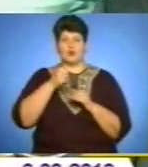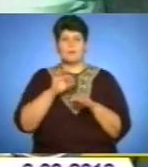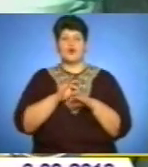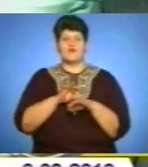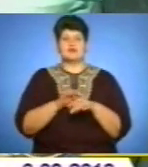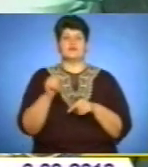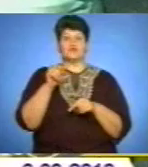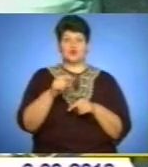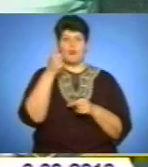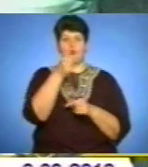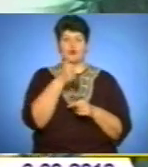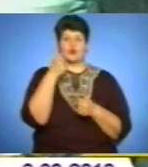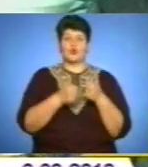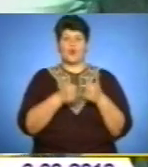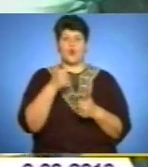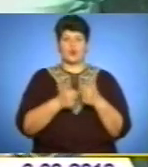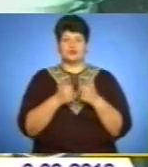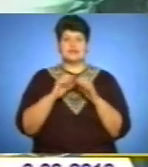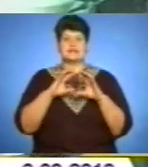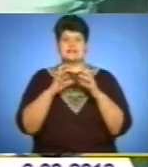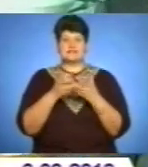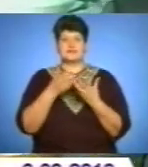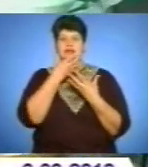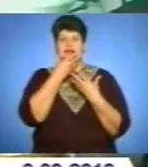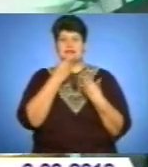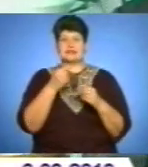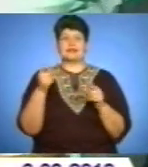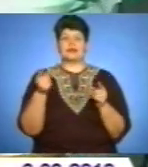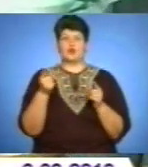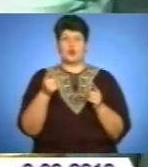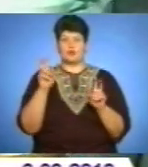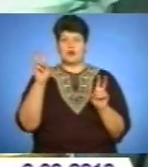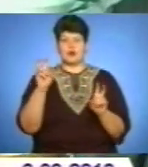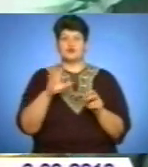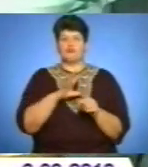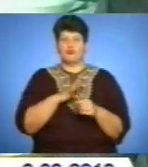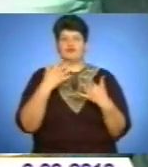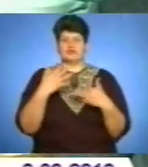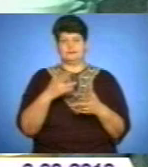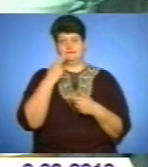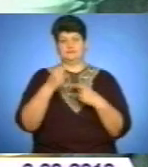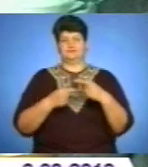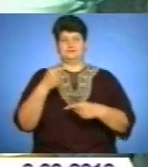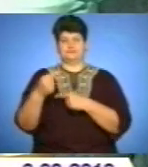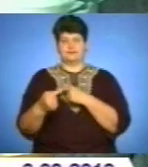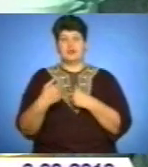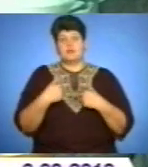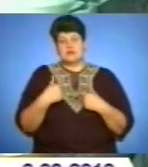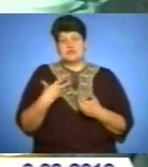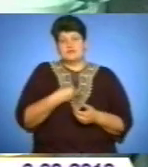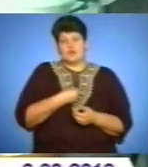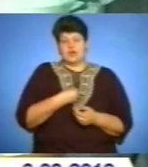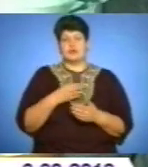провести в цьому році конкурс такий «Світ краси Тернополя», щоб був вже традиційний. Ну, звичайно, ми зі своєї